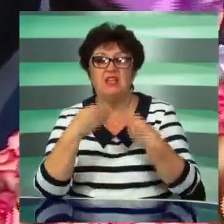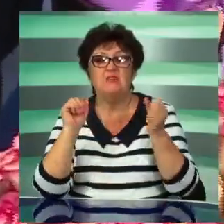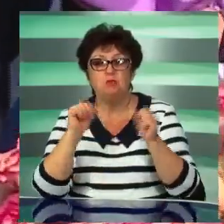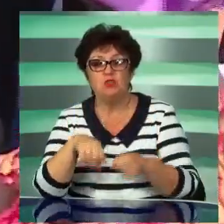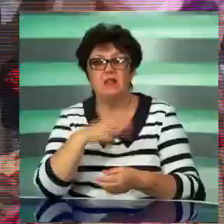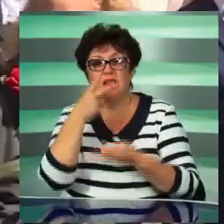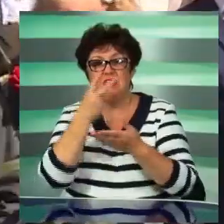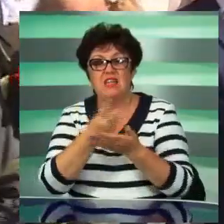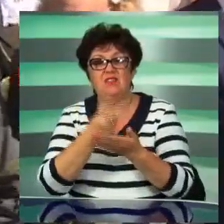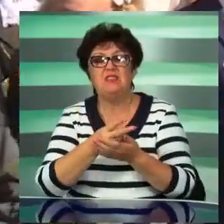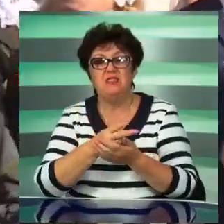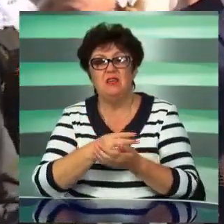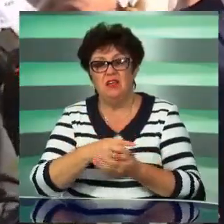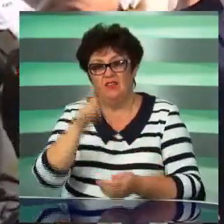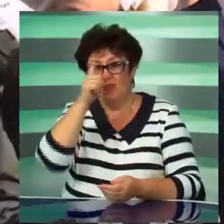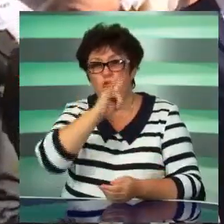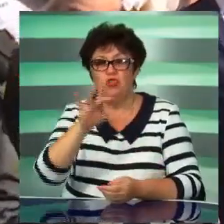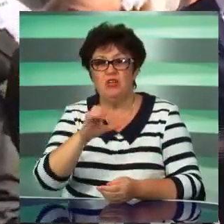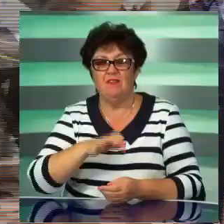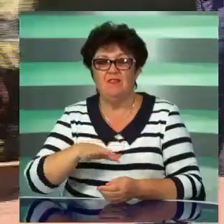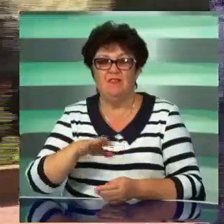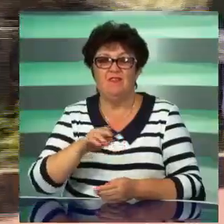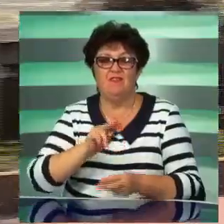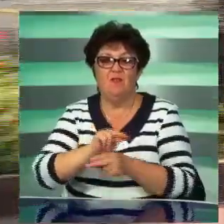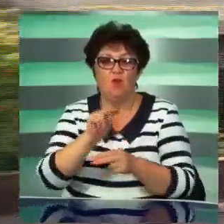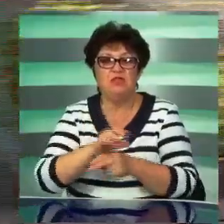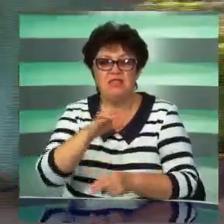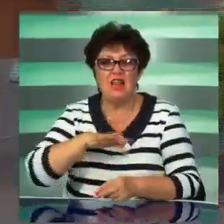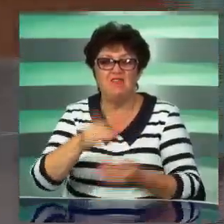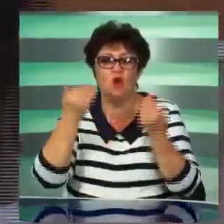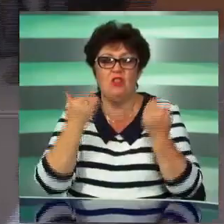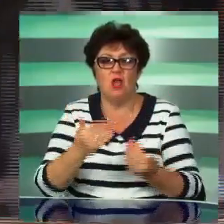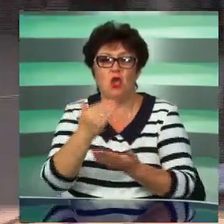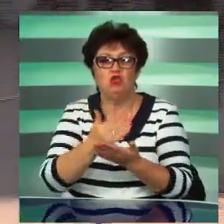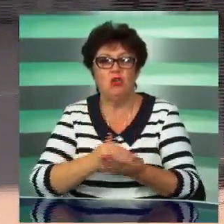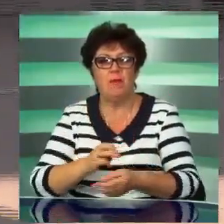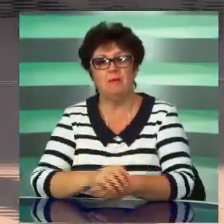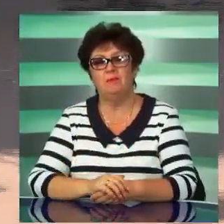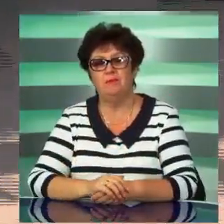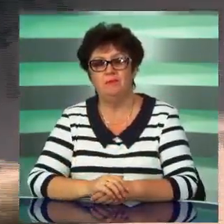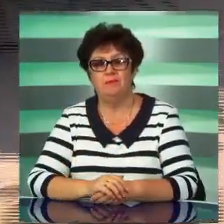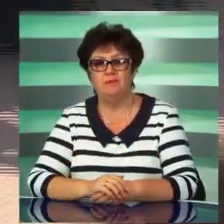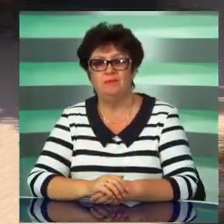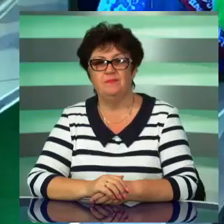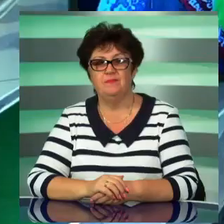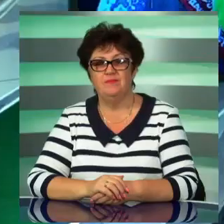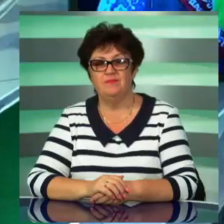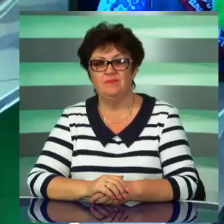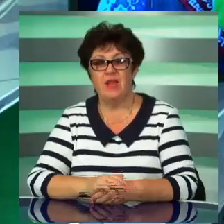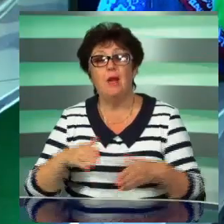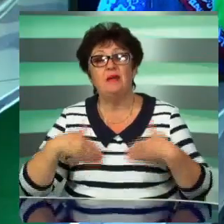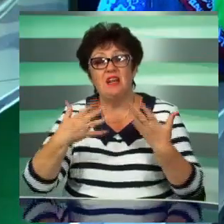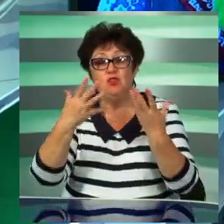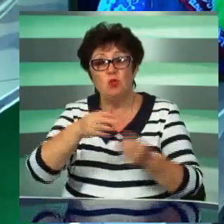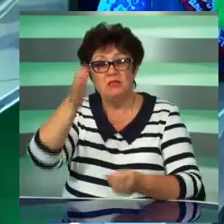возможность транслировать лекции ведущих вузов страны в онлайн-режиме. Валерия Бурносова, Игорь Винничук. События. Брянск. Поздравили